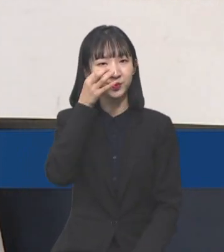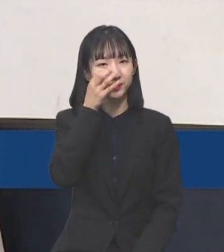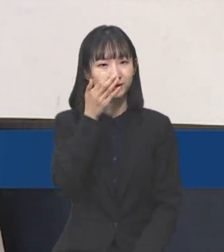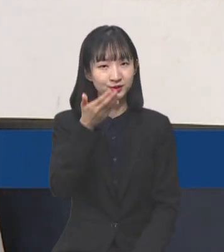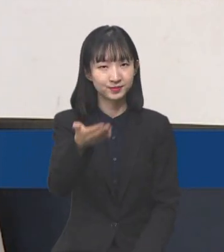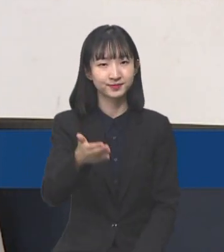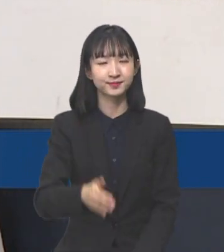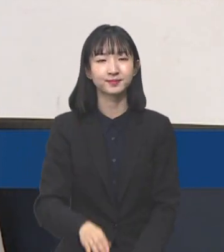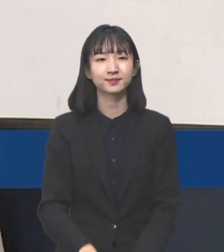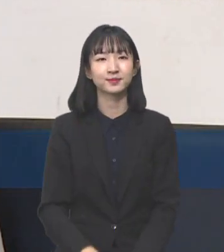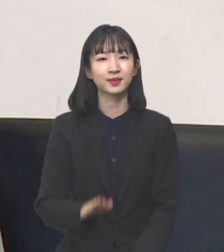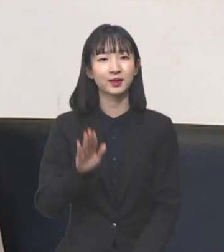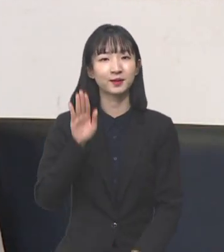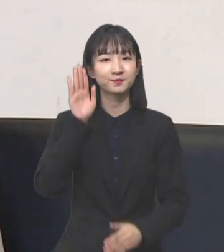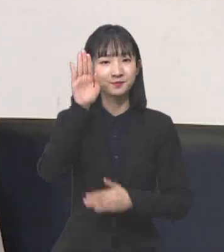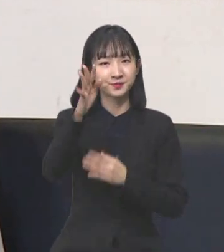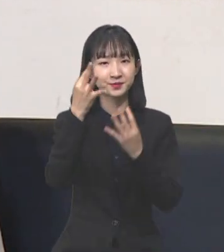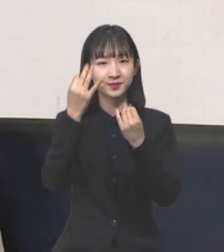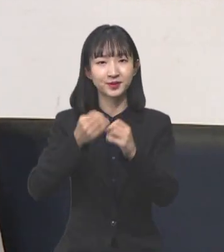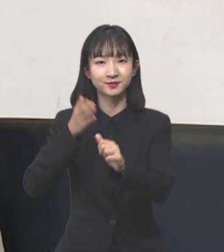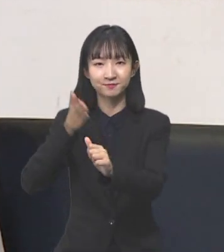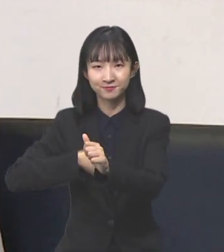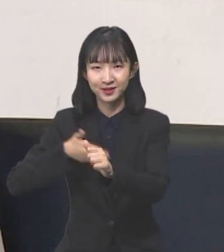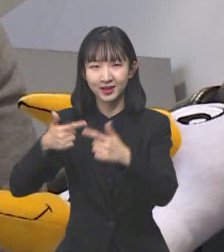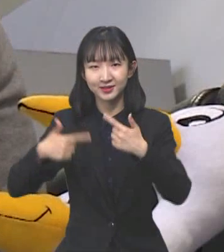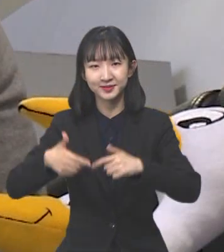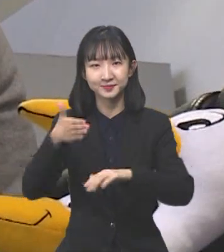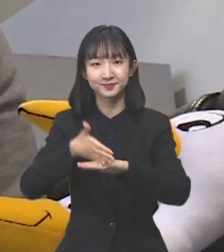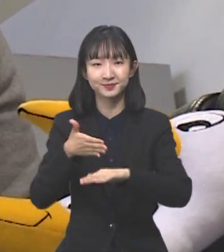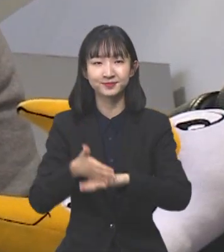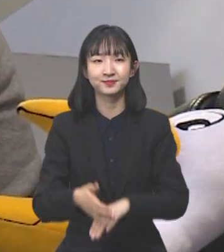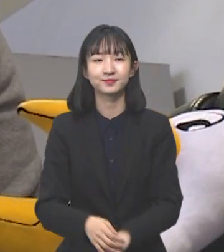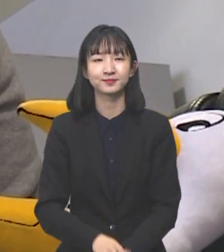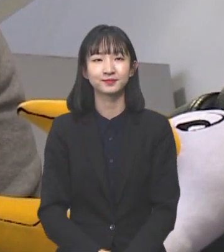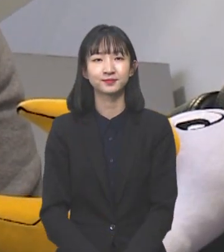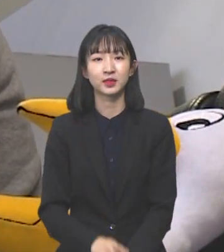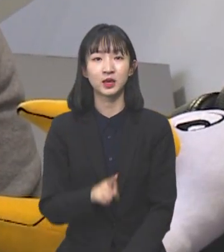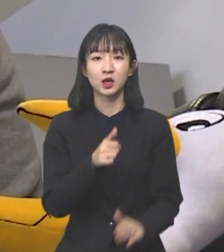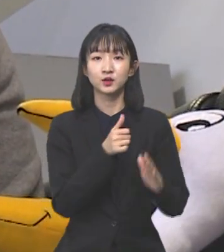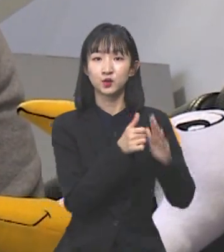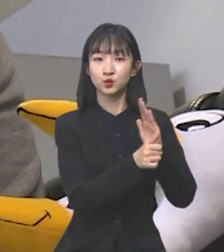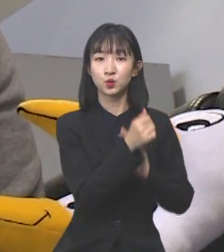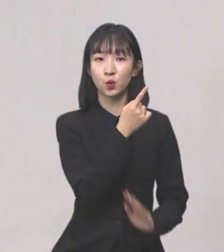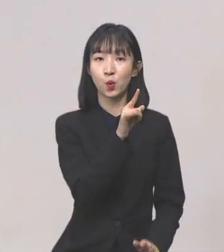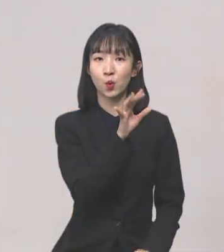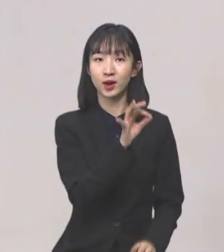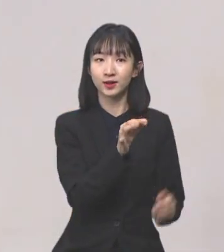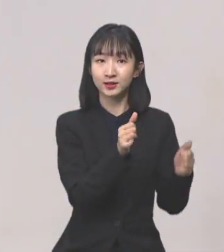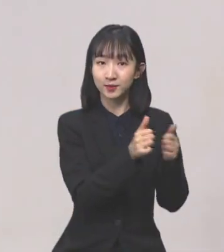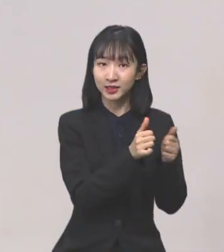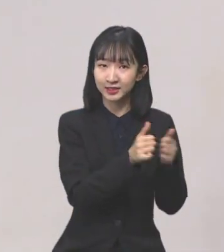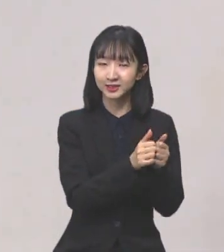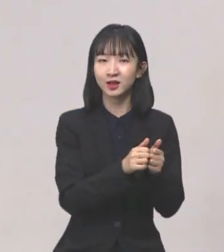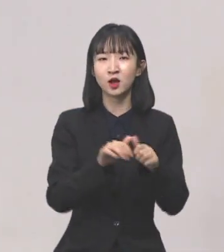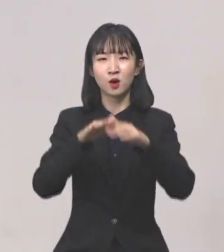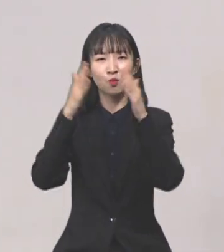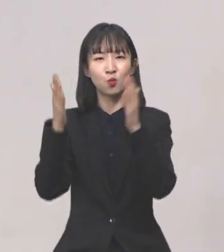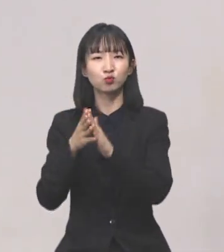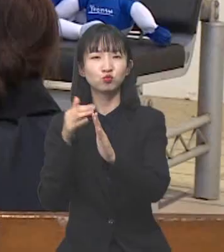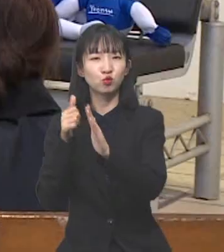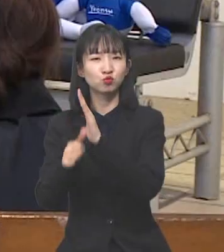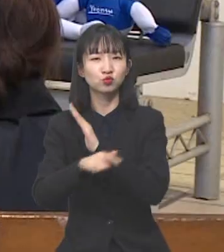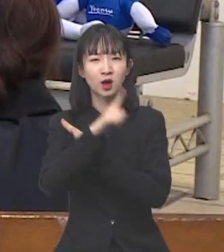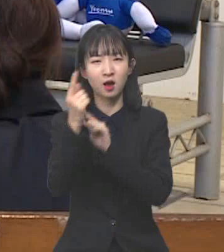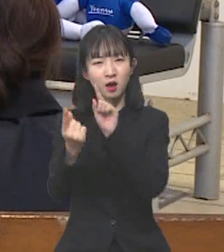참 많은 놈 부탁 드리고자 합니다 황찬성 푸는 모든 선수가 자신에게 버거운 상대